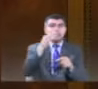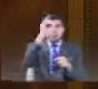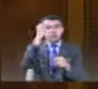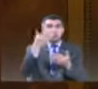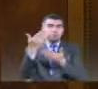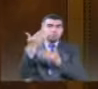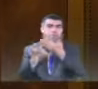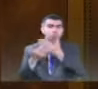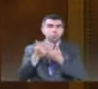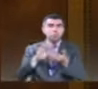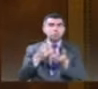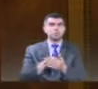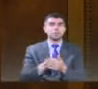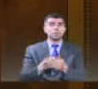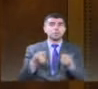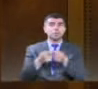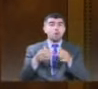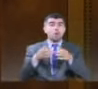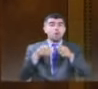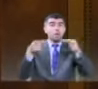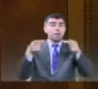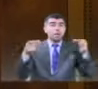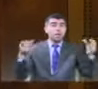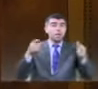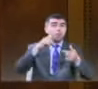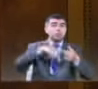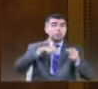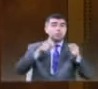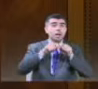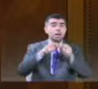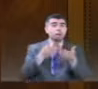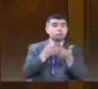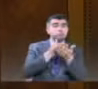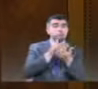العمومية، وخاصة توسيع وتعزيز الحوار والشراكة،